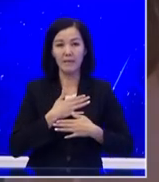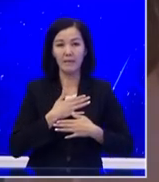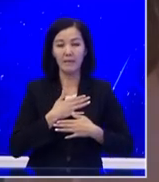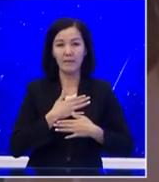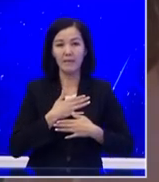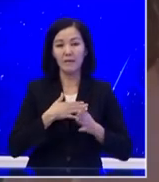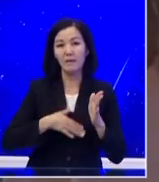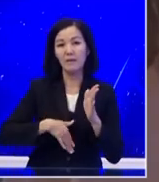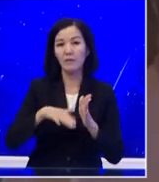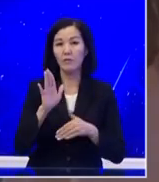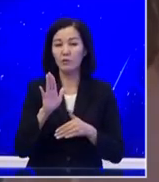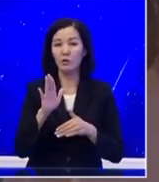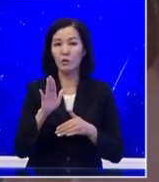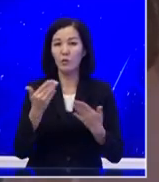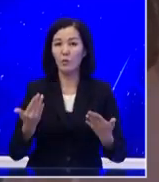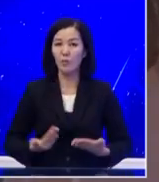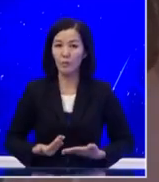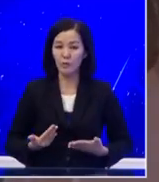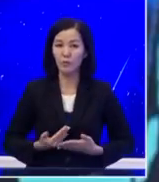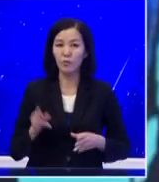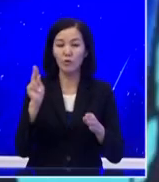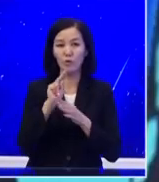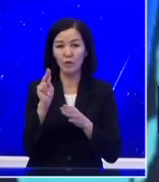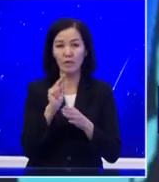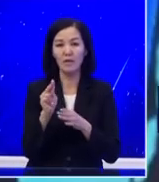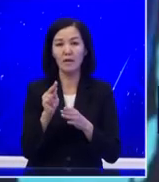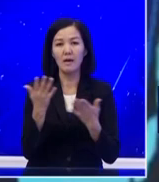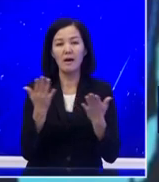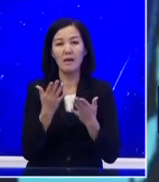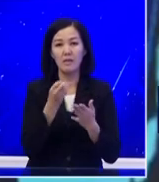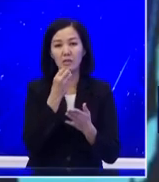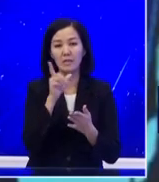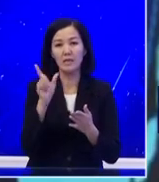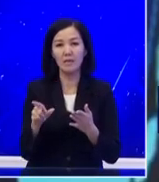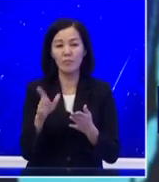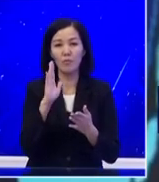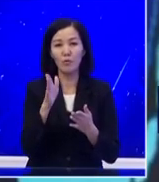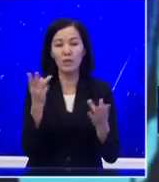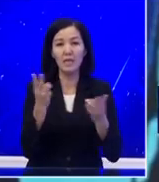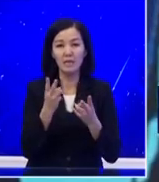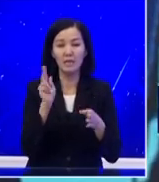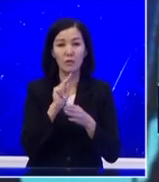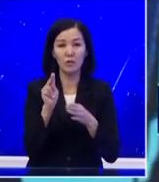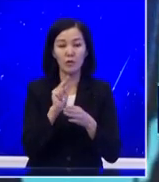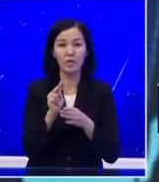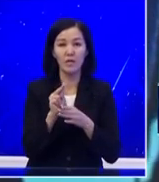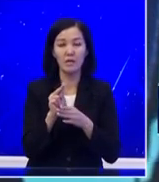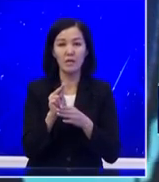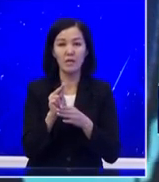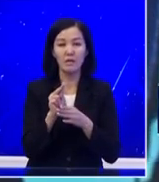үздік өмір сүрудің үлгісін көрсетіп кетті. Қалай жақсы адам болудың, жақсы маман болудың, білікті